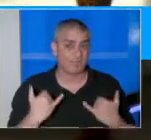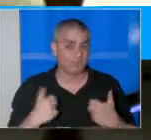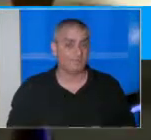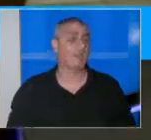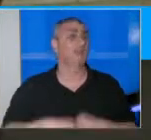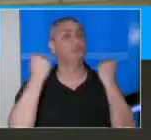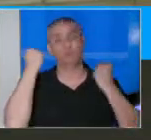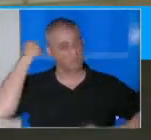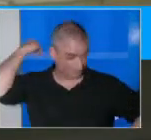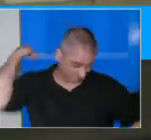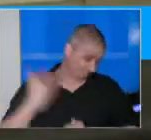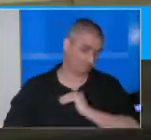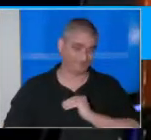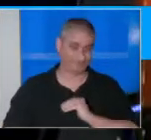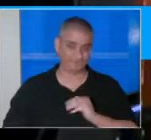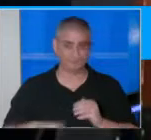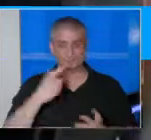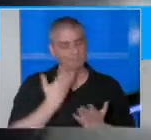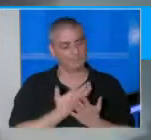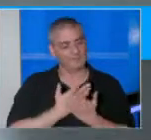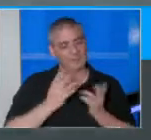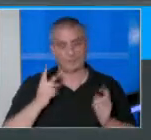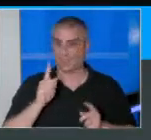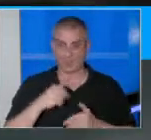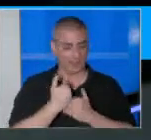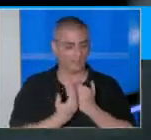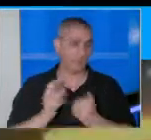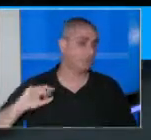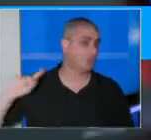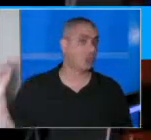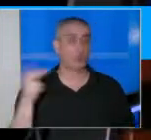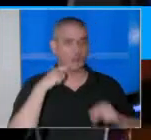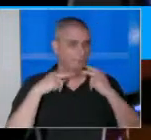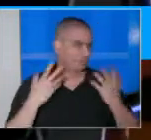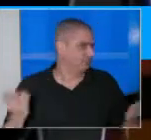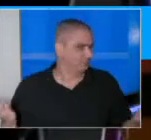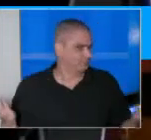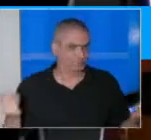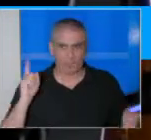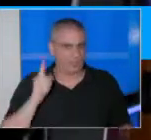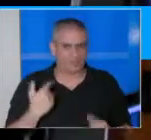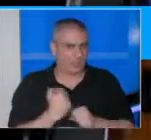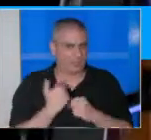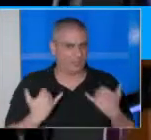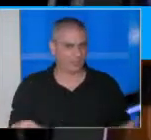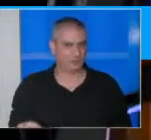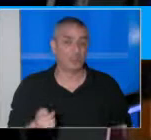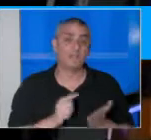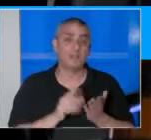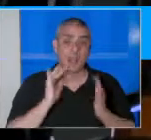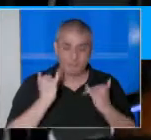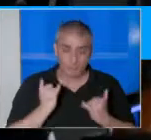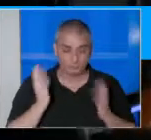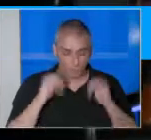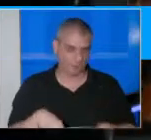לשבור את סופית, לוודא הריגה על מטה לחמם של כל המסעדנים האלה, זה לא היה צריך לקרות עכשיו. ולכן, גם אם עכשיו